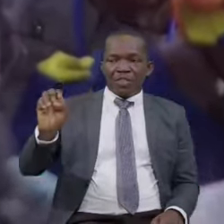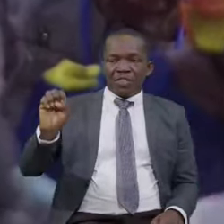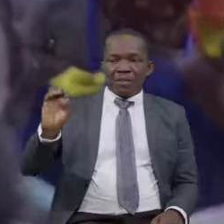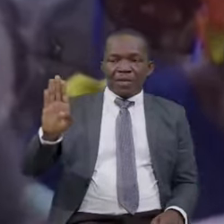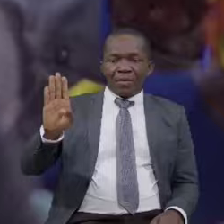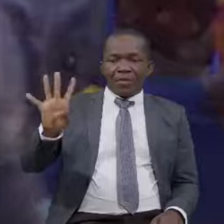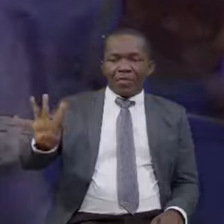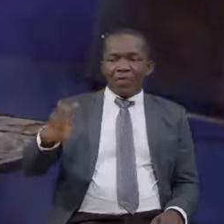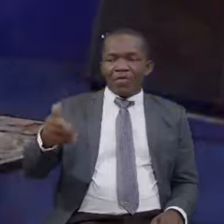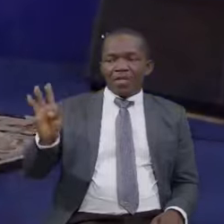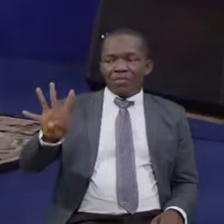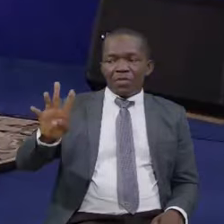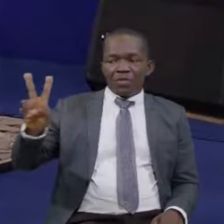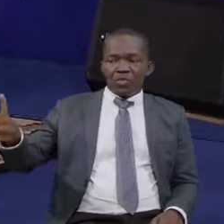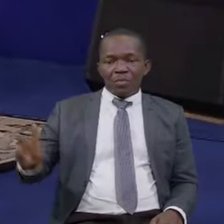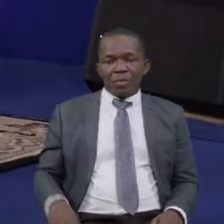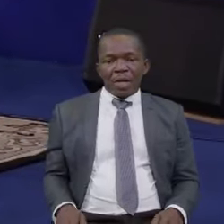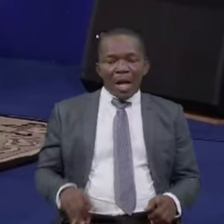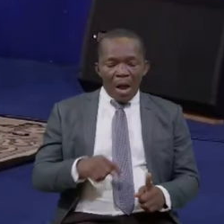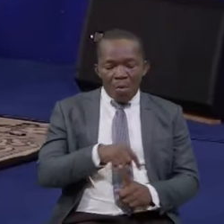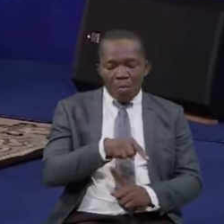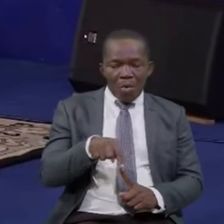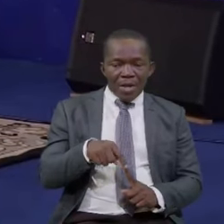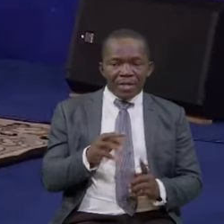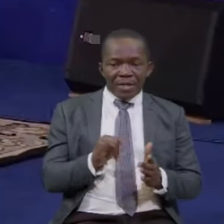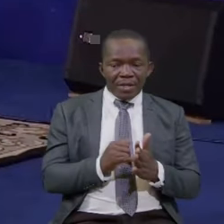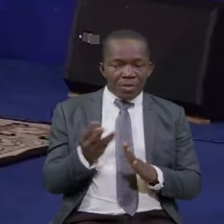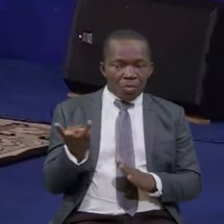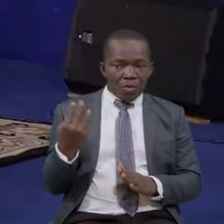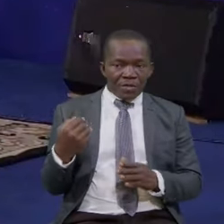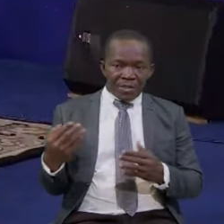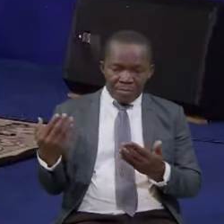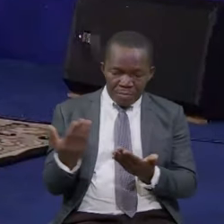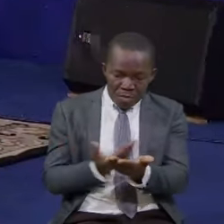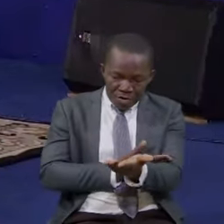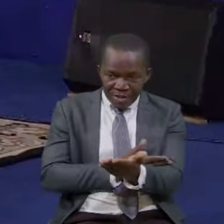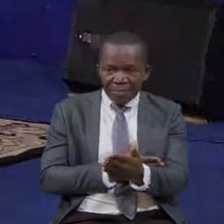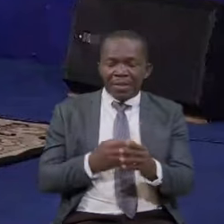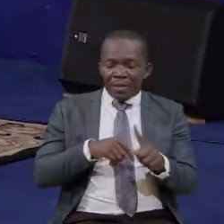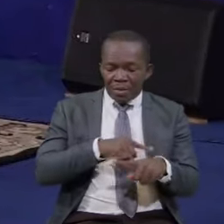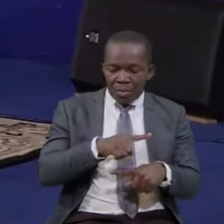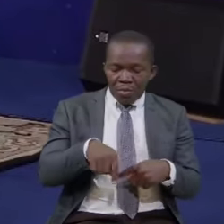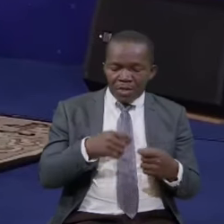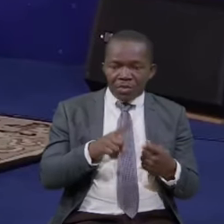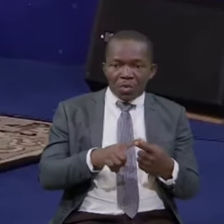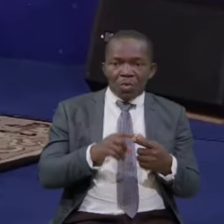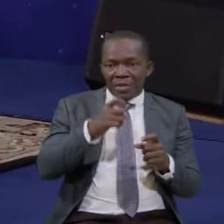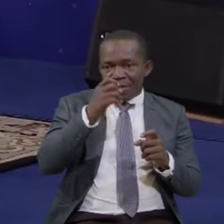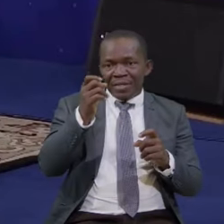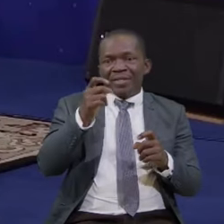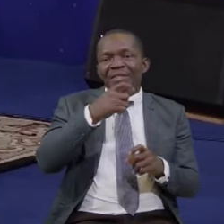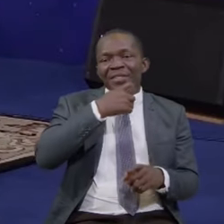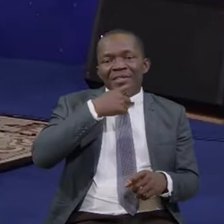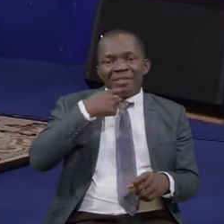42 dès que le jour parut il sortit et alla dans un lieu désert une foule de gens